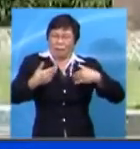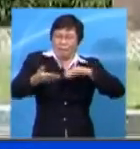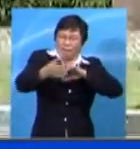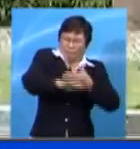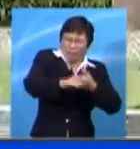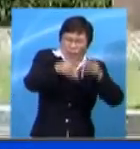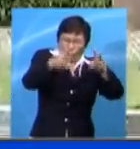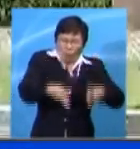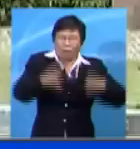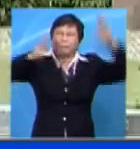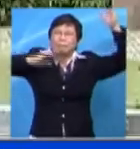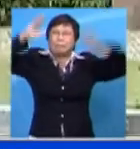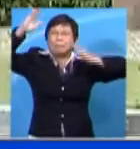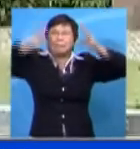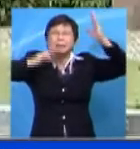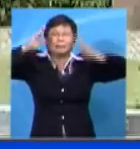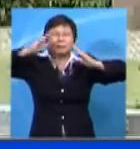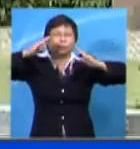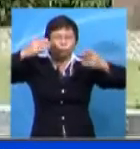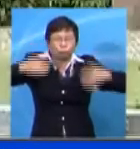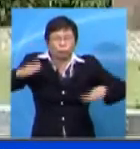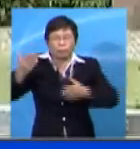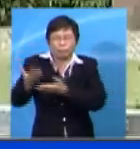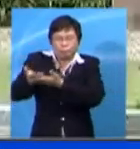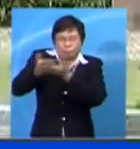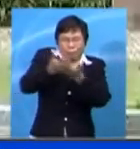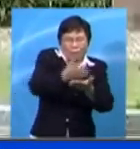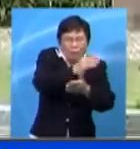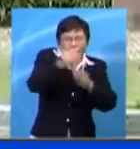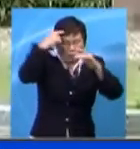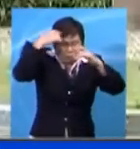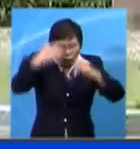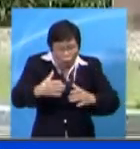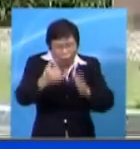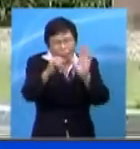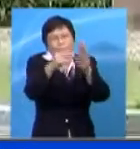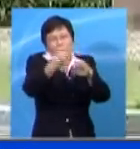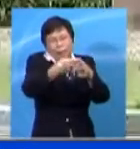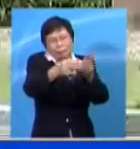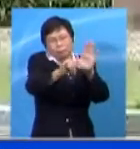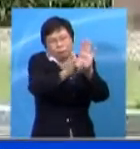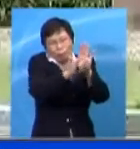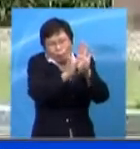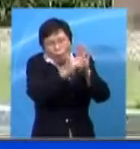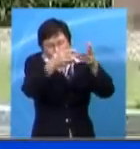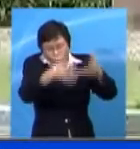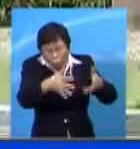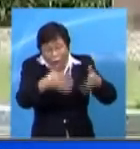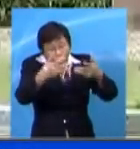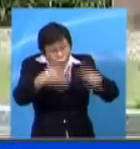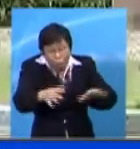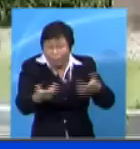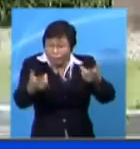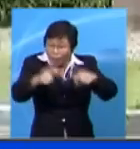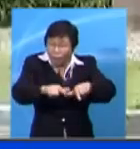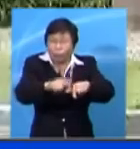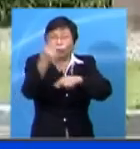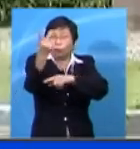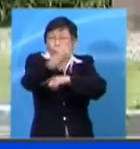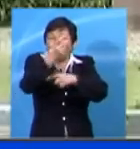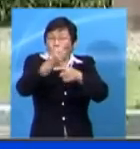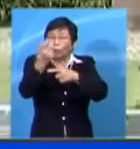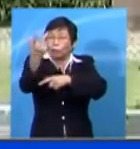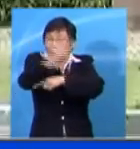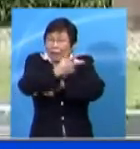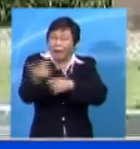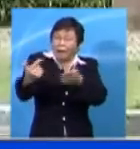warga Malaysia yang dapat dibentangkan, disahkan identitinya dan jika ia berlaku untuk tempoh berbaki 2-3 hari